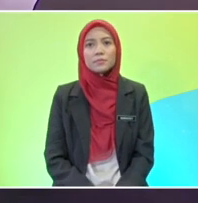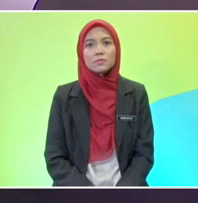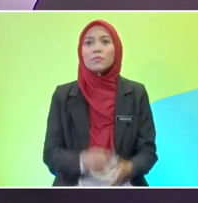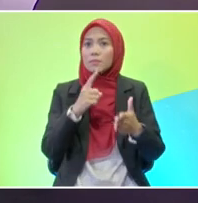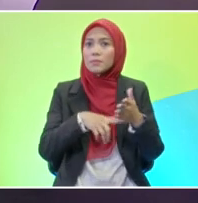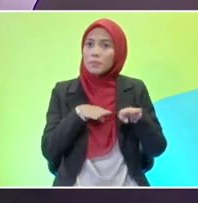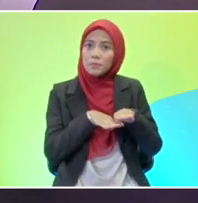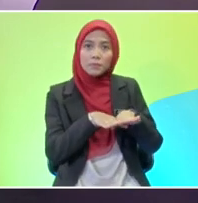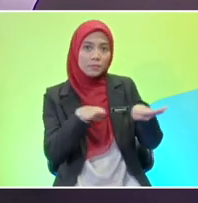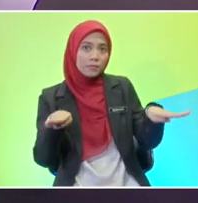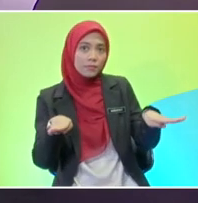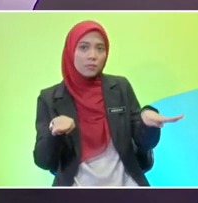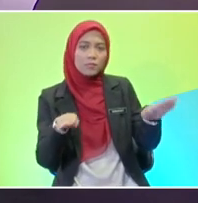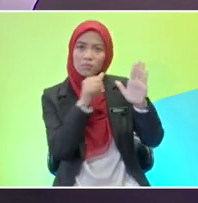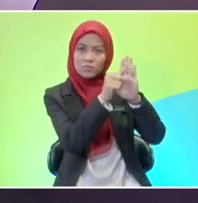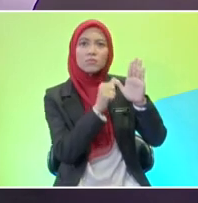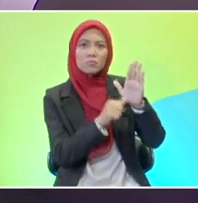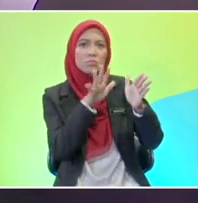diantara ukiran-ukiran